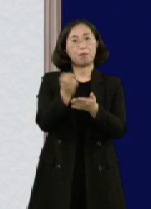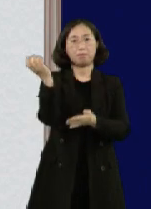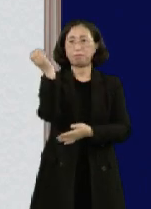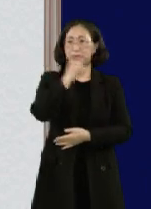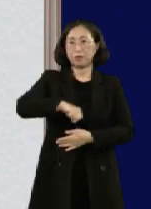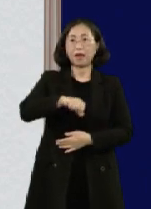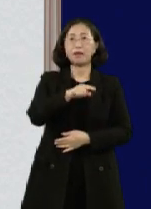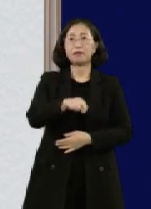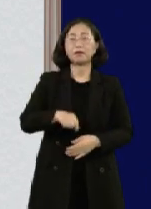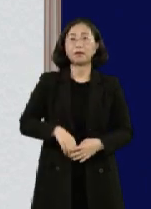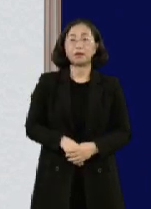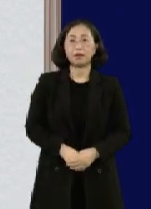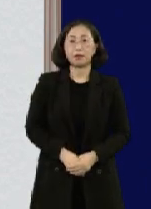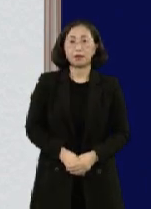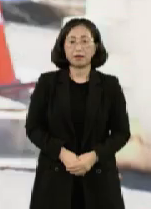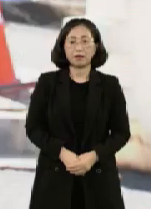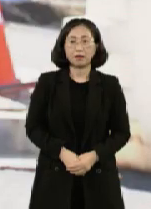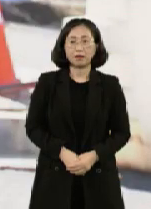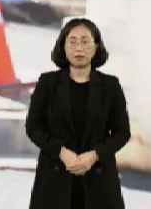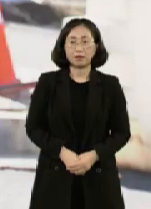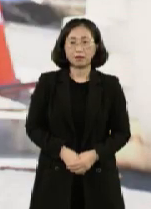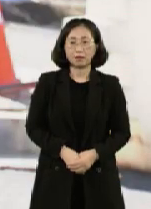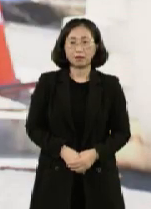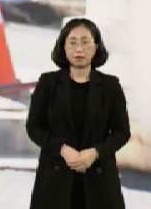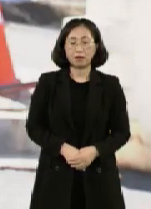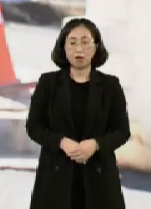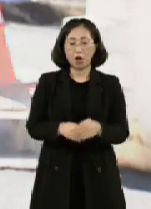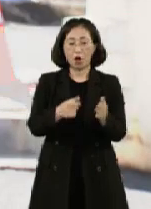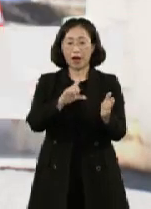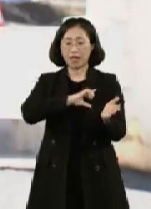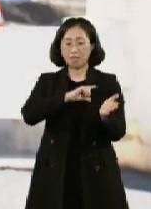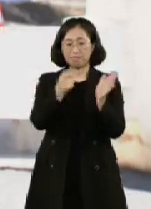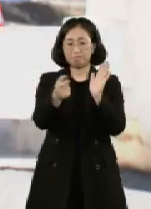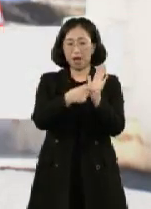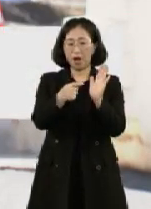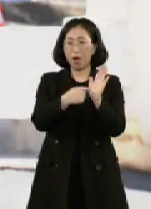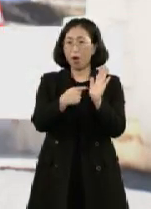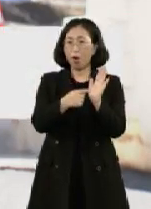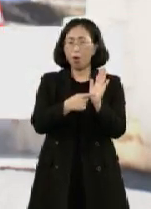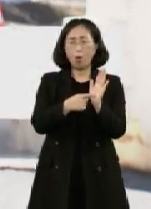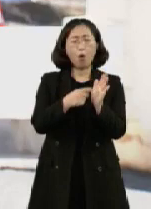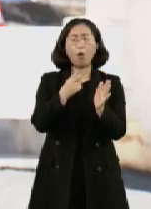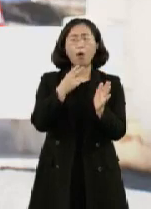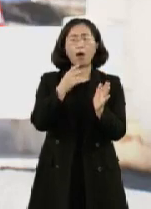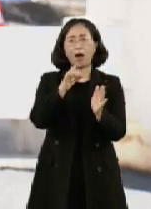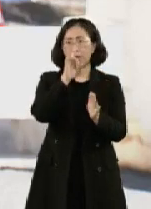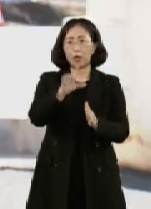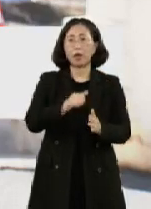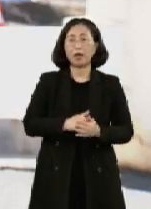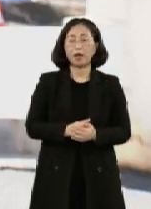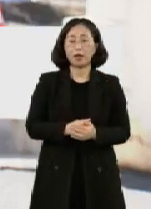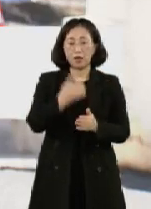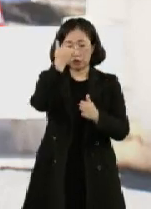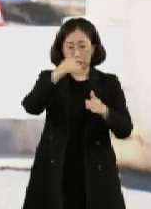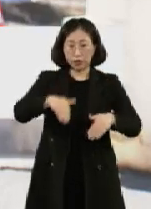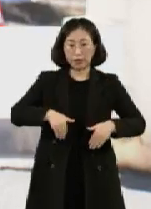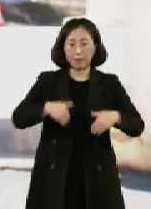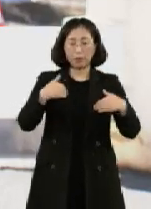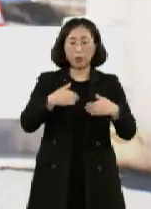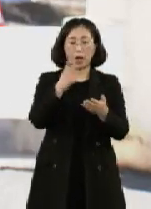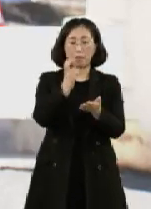지방계약법 위반입니다. 특정 물품 규격을 명시해서는 안 된다고 되어 있습니다. 충청남도가